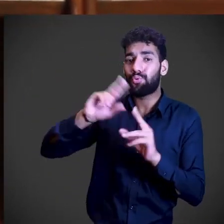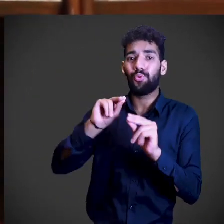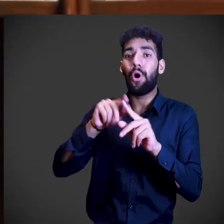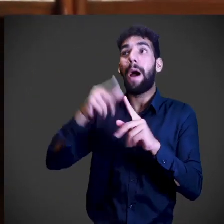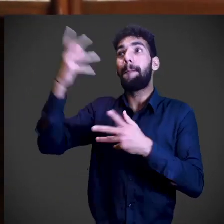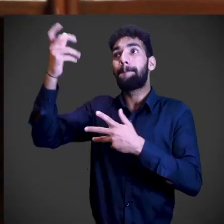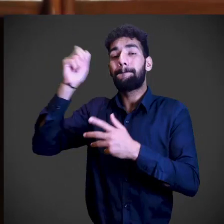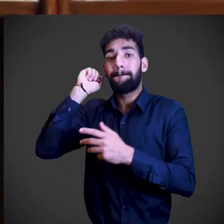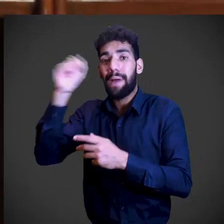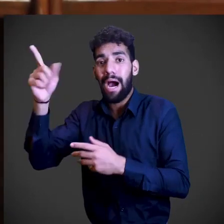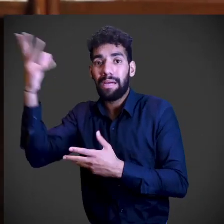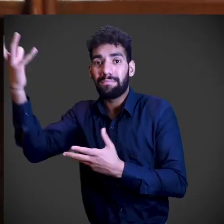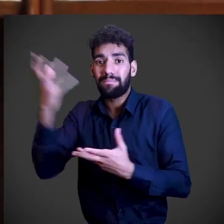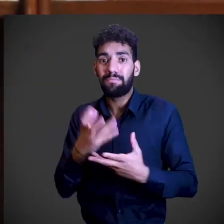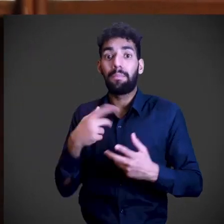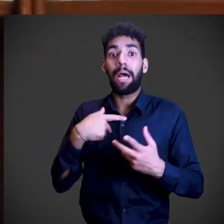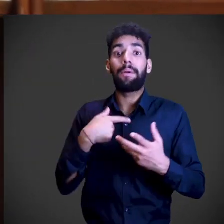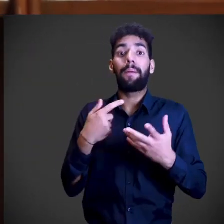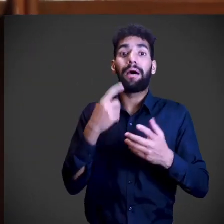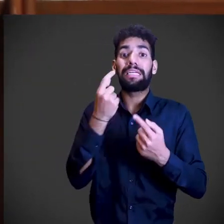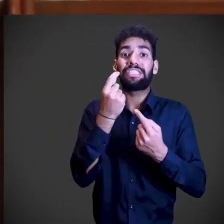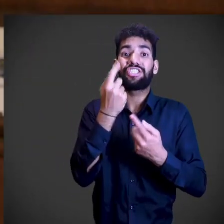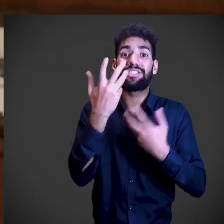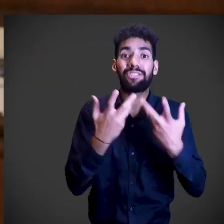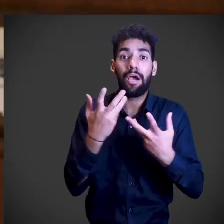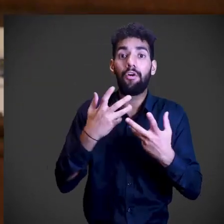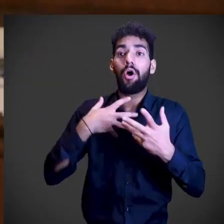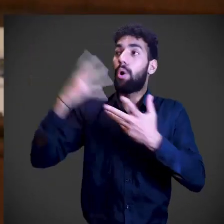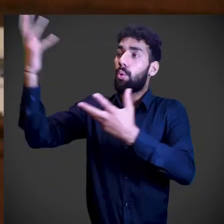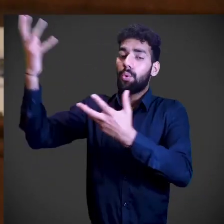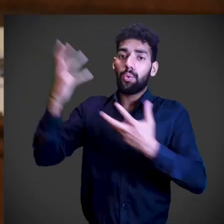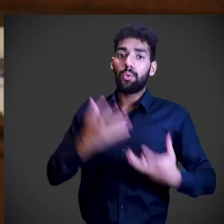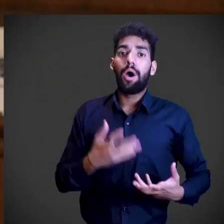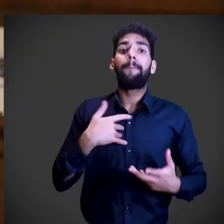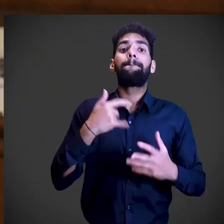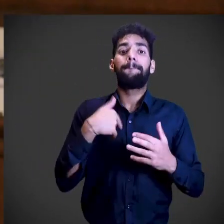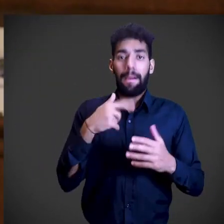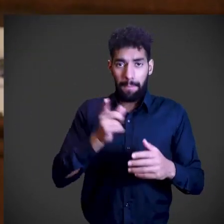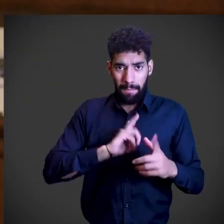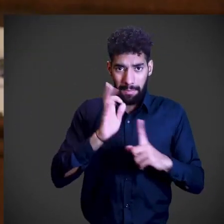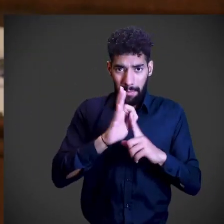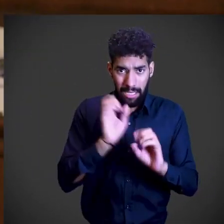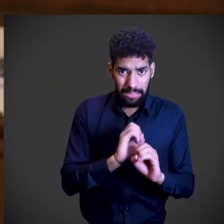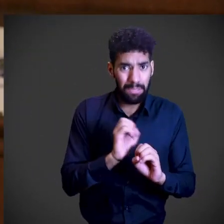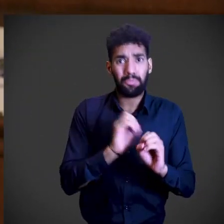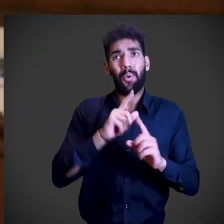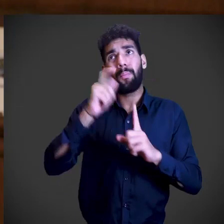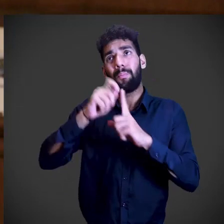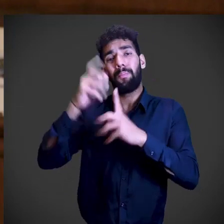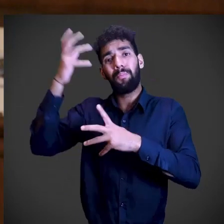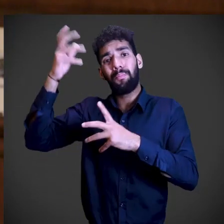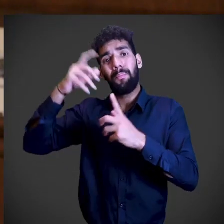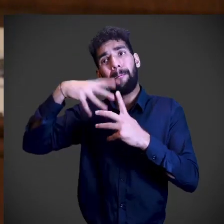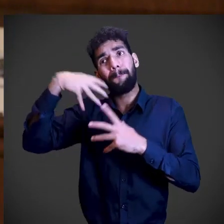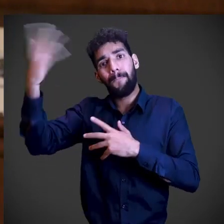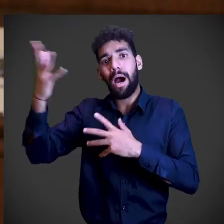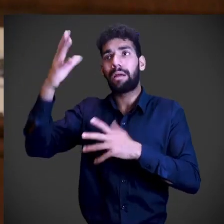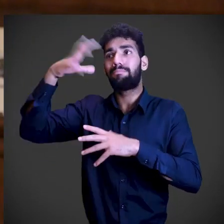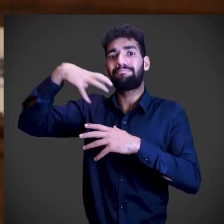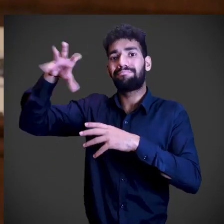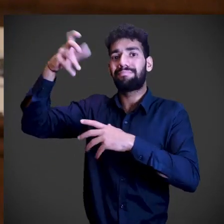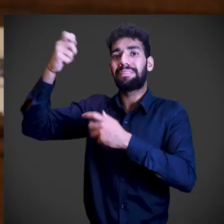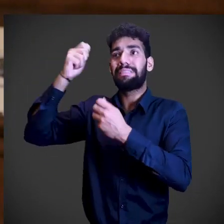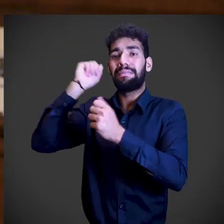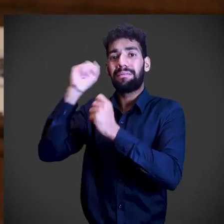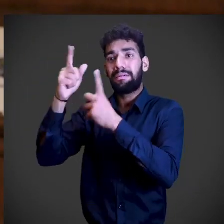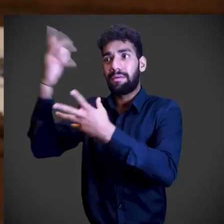सारा राइस तकरीबन $2 बिलियन का एक्सपोर्ट करते हैं। अगर इमेजिन करें अगर बाकी दुनिया हमसे ना ख़रीदे तो इतना